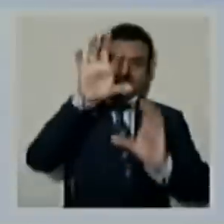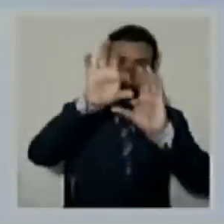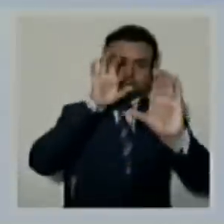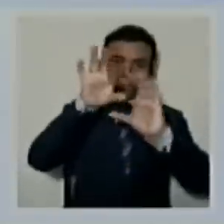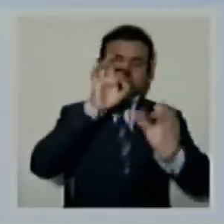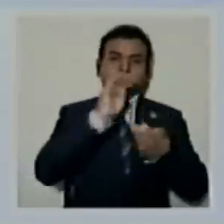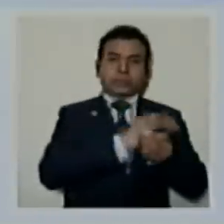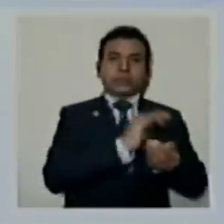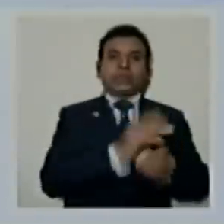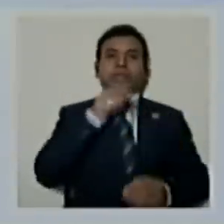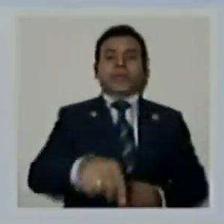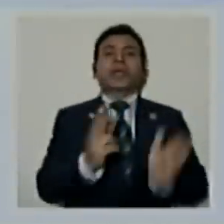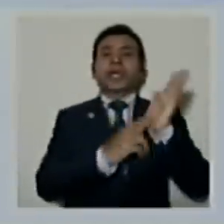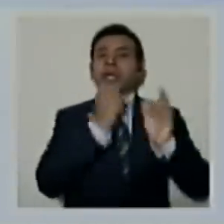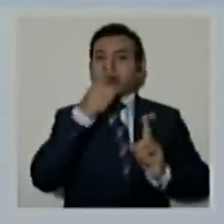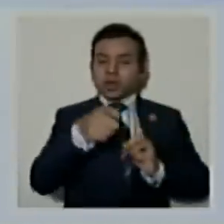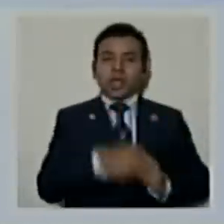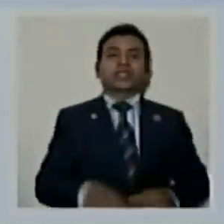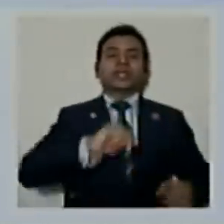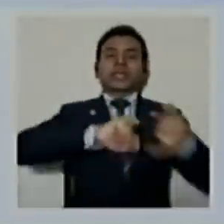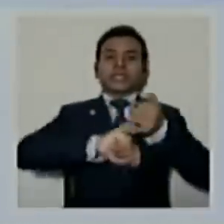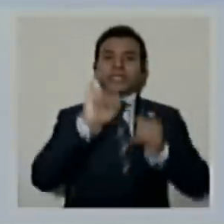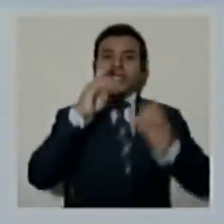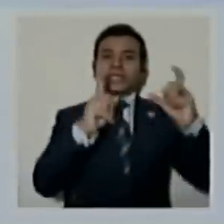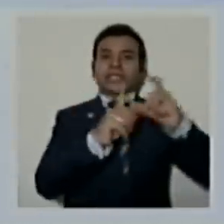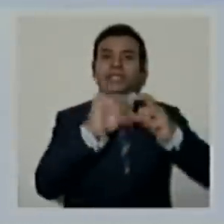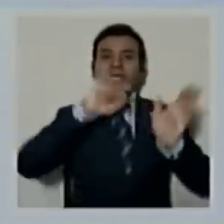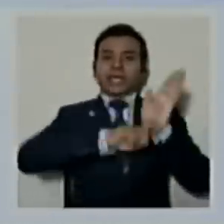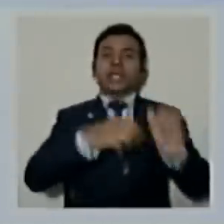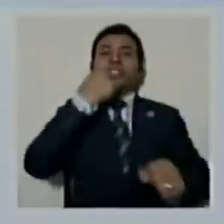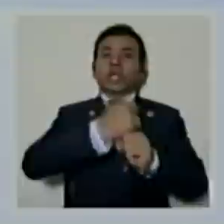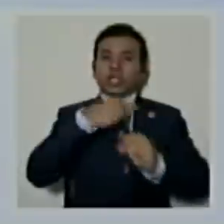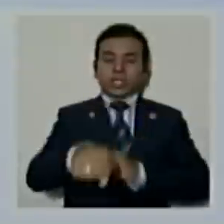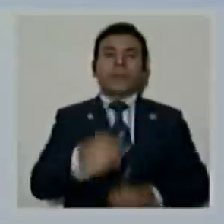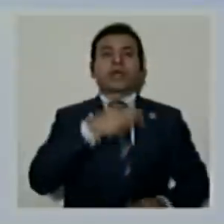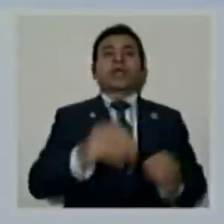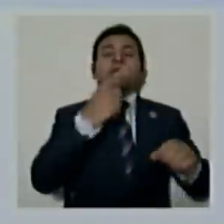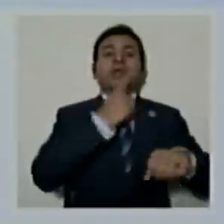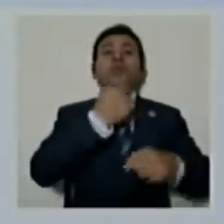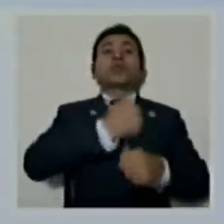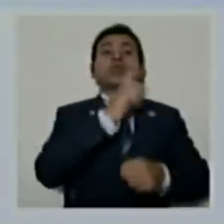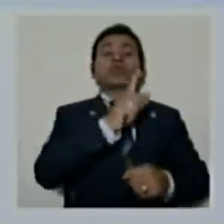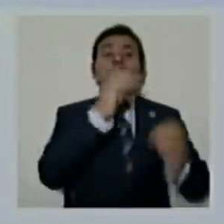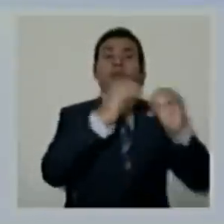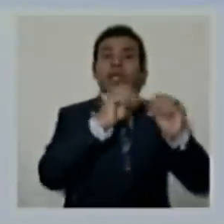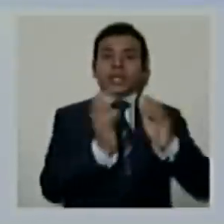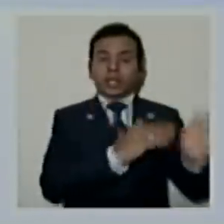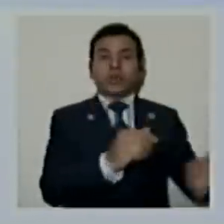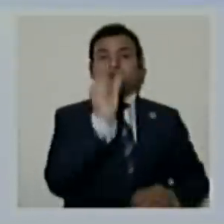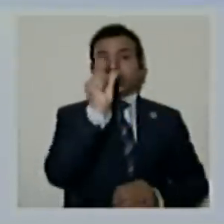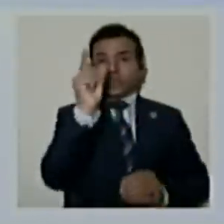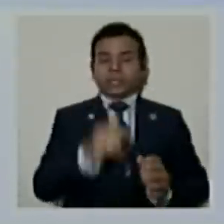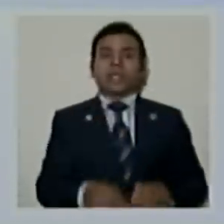আছে। তাছাড়াও আমাদের সহায়তা করছে যে কে যে গ্রুপ, তারা বিভিন্ন জায়গায় নমুনা সংগ্রহ করে, যেমন নারায়ণগঞ্জ, সিদ্ধিরগঞ্জ,